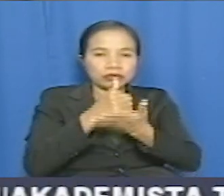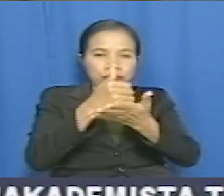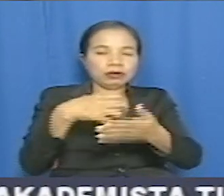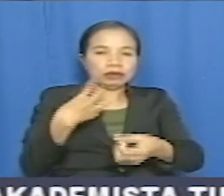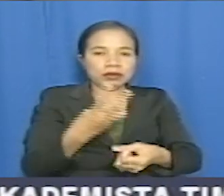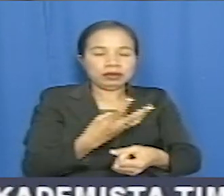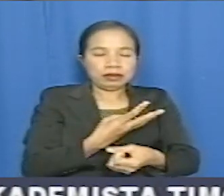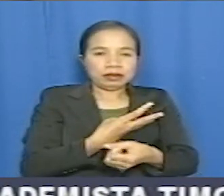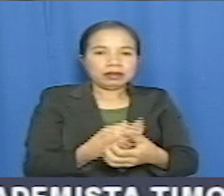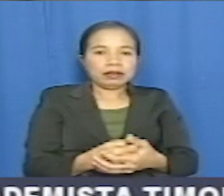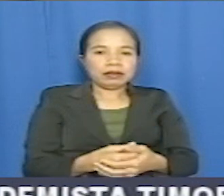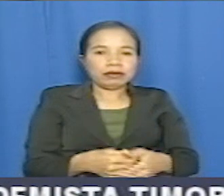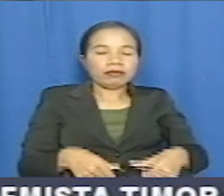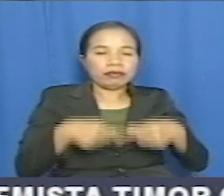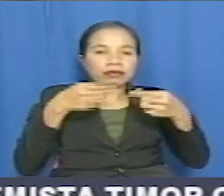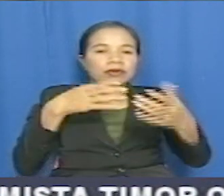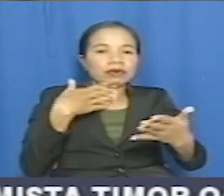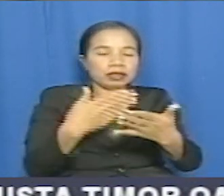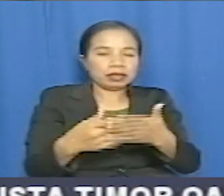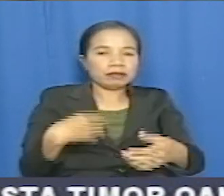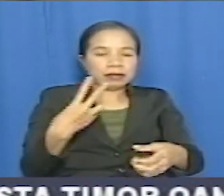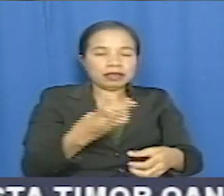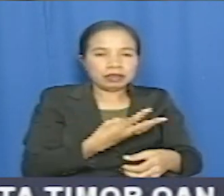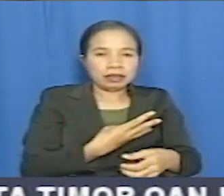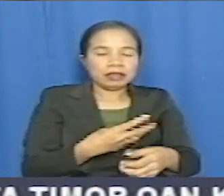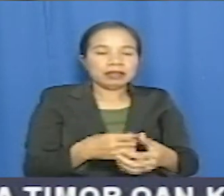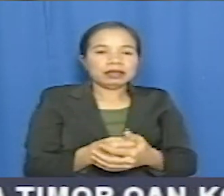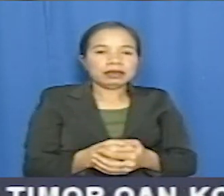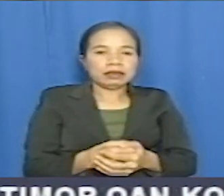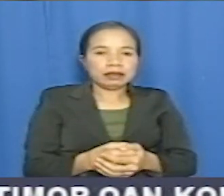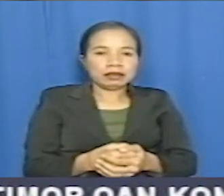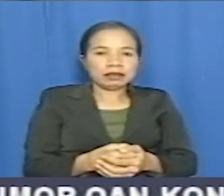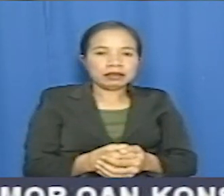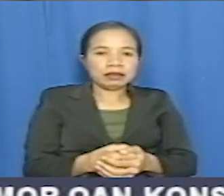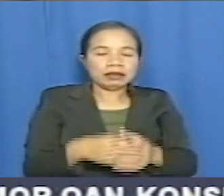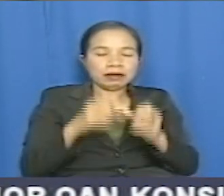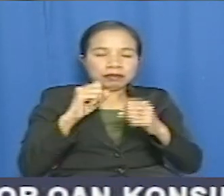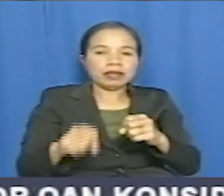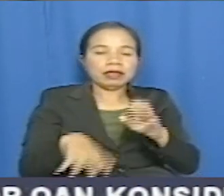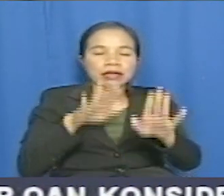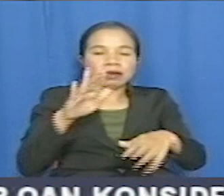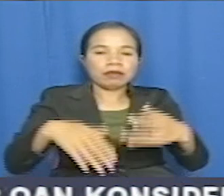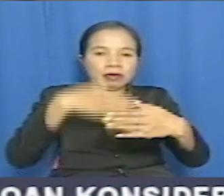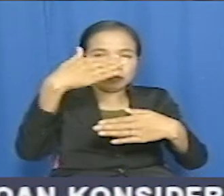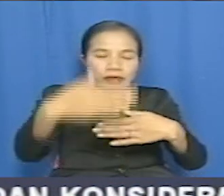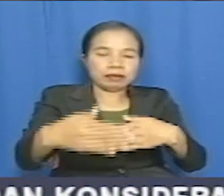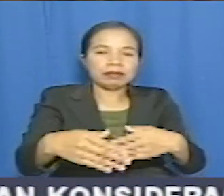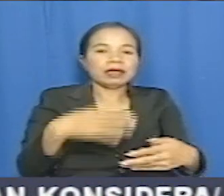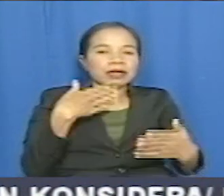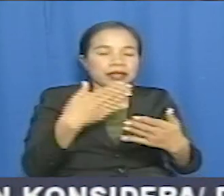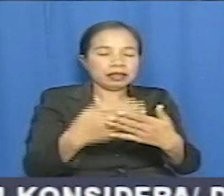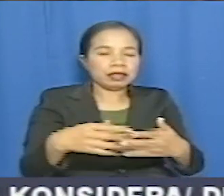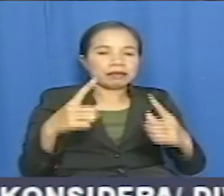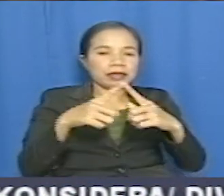ita hal fodi ak nok manek be ita bara buat ne pela bo oin bel dia pa ita hotu. Halon